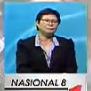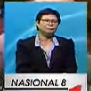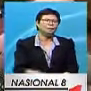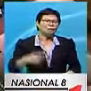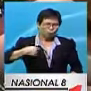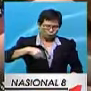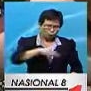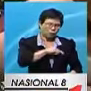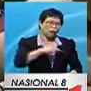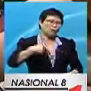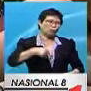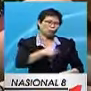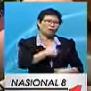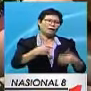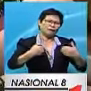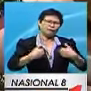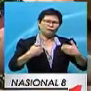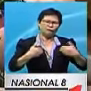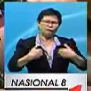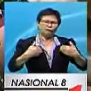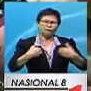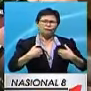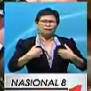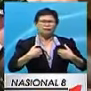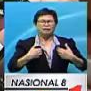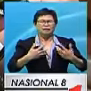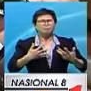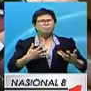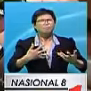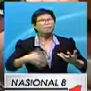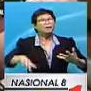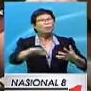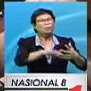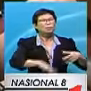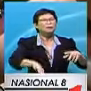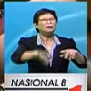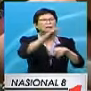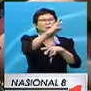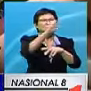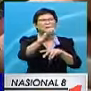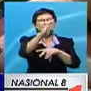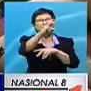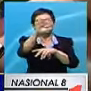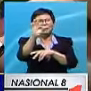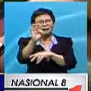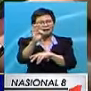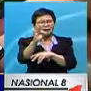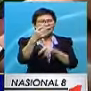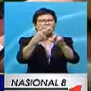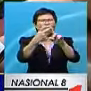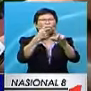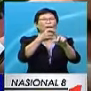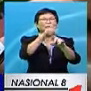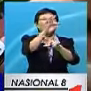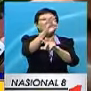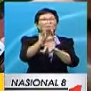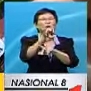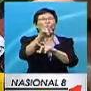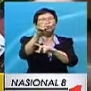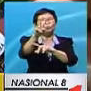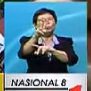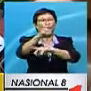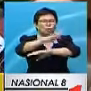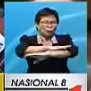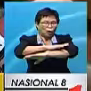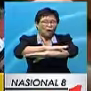We have, if I'm not mistaken, 669. Out of the 902 counters